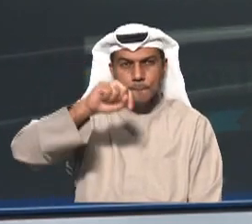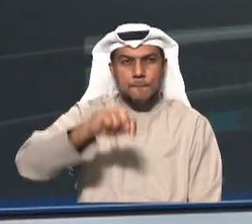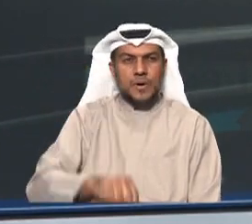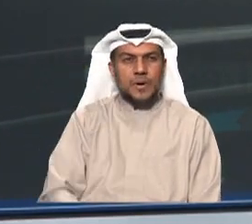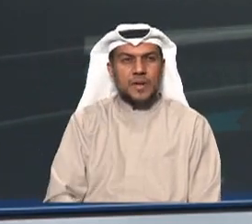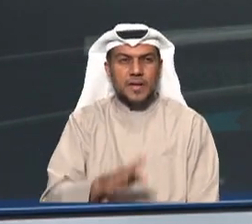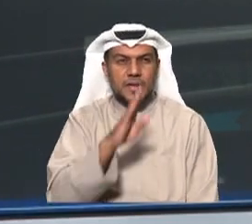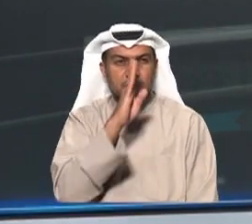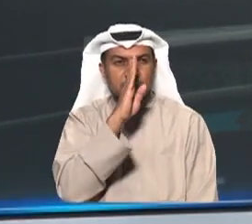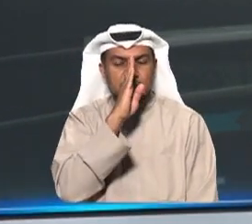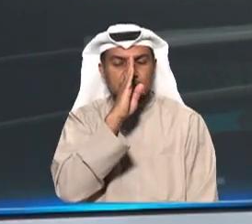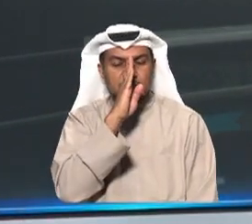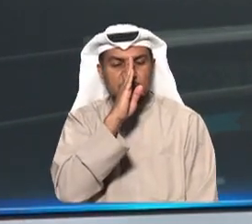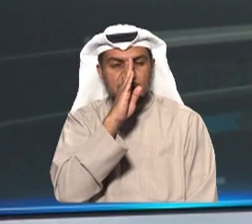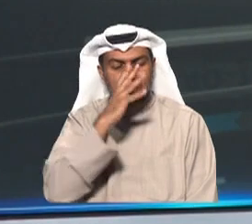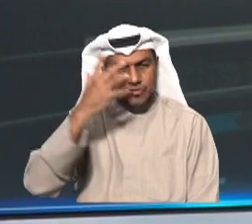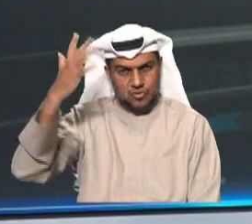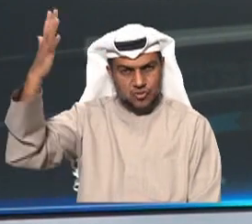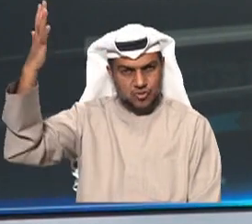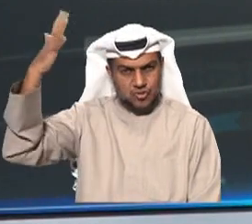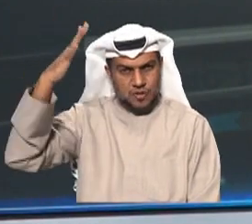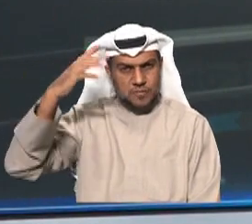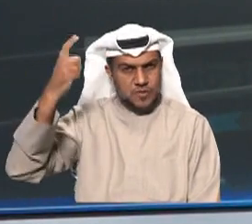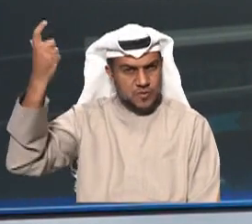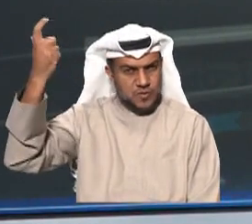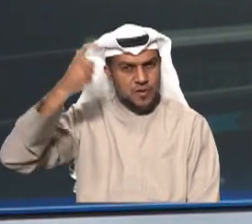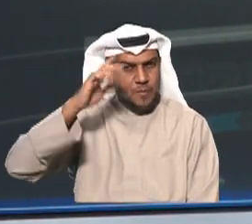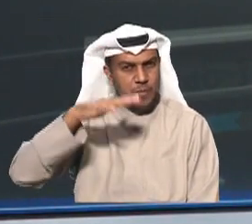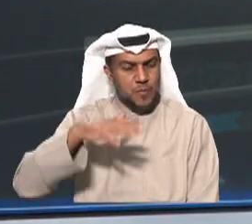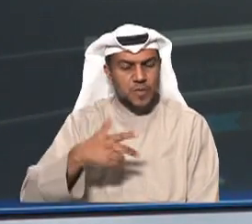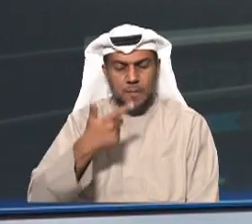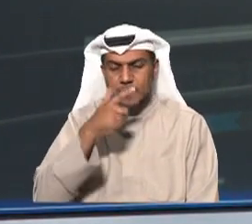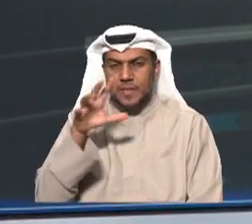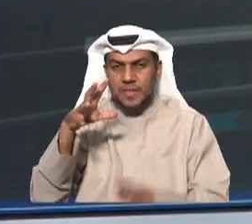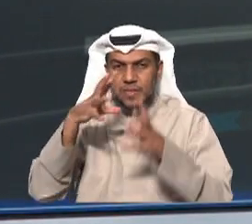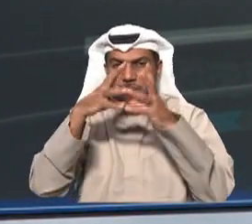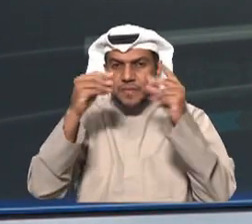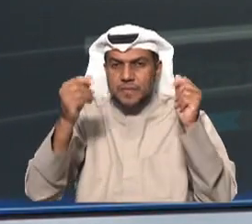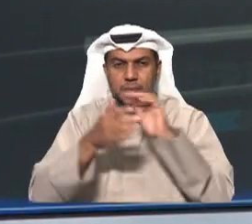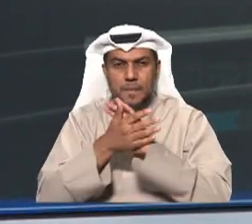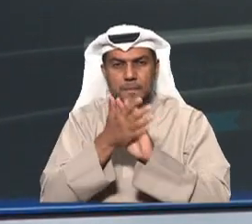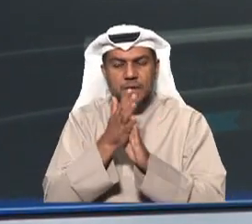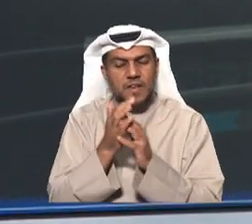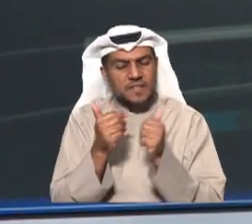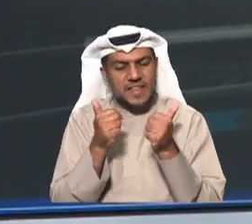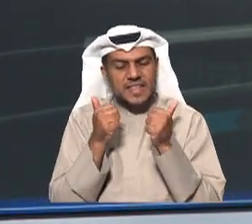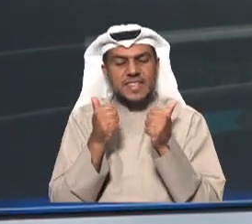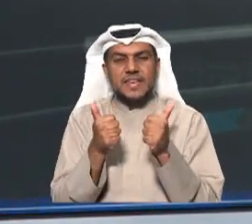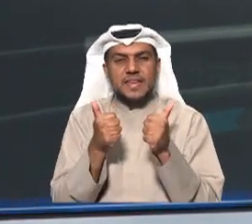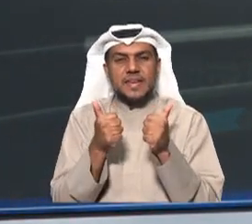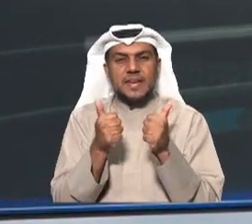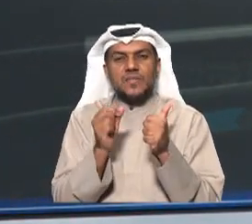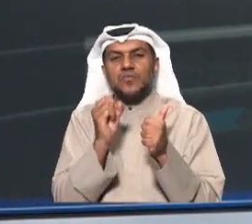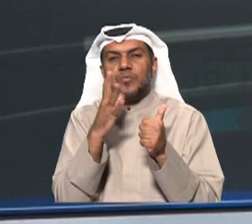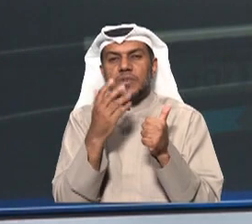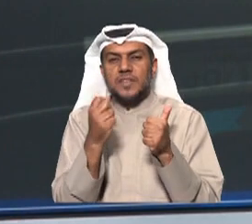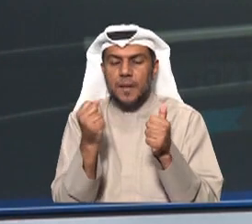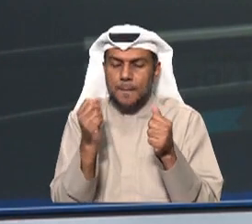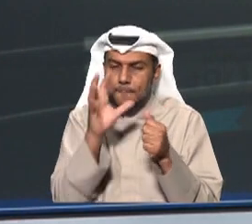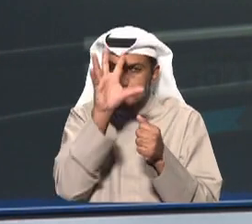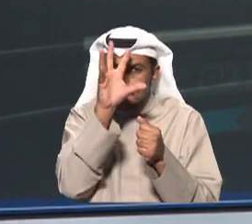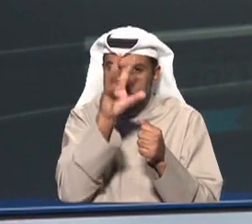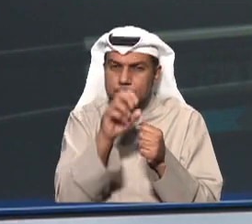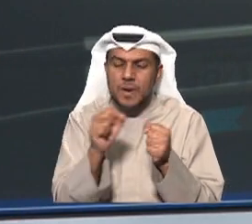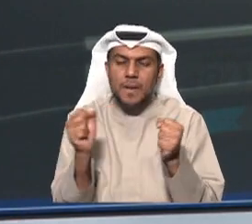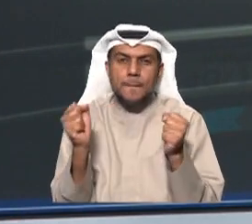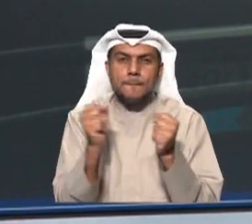يوم الاثنين استمرار في الأجواء المشمسة، سماء صافية خالية من السحب، وأجواء أيضا معتدلة نهارا، وأجواء راح تكون باردة خلال